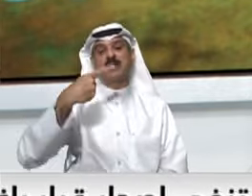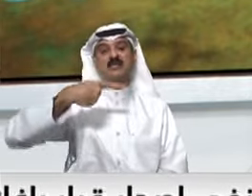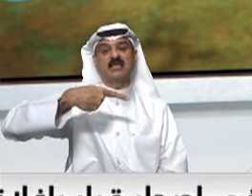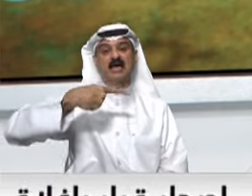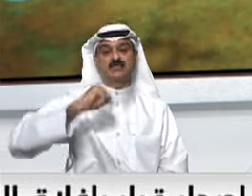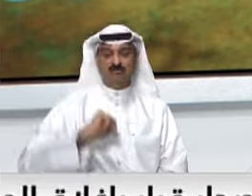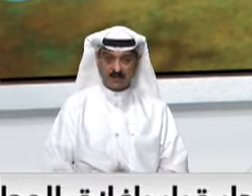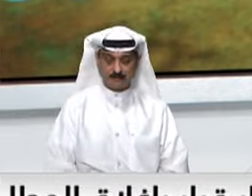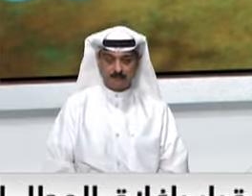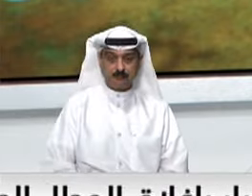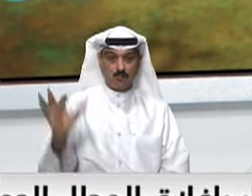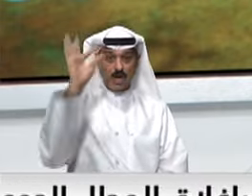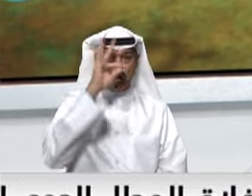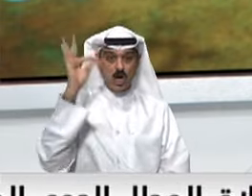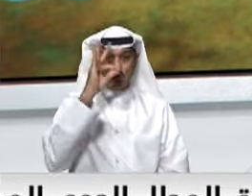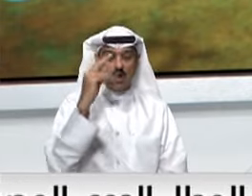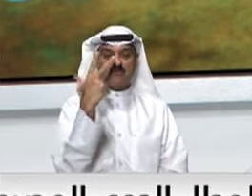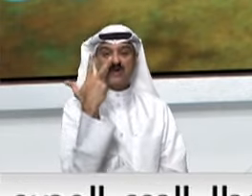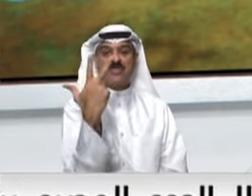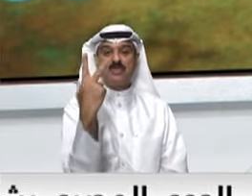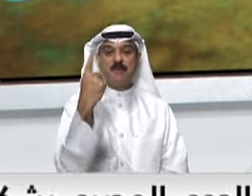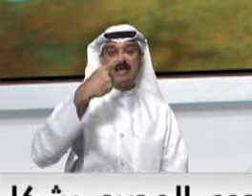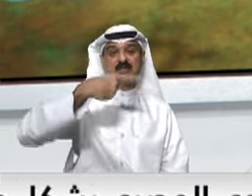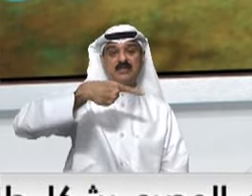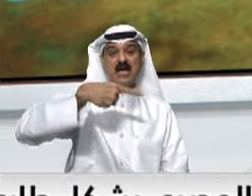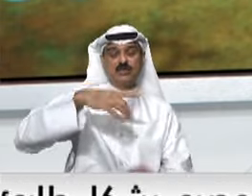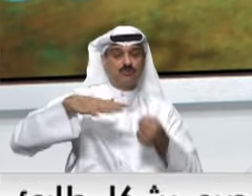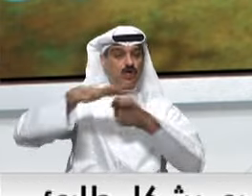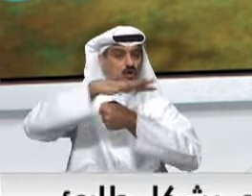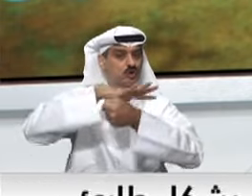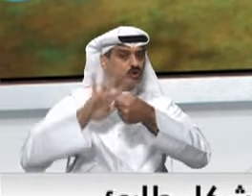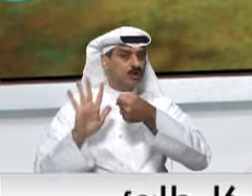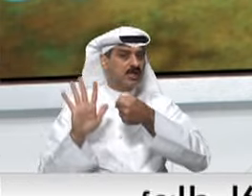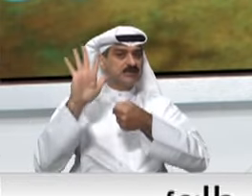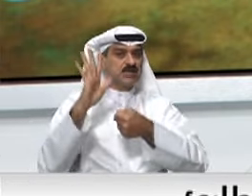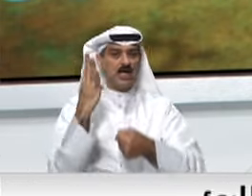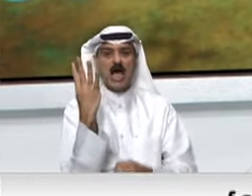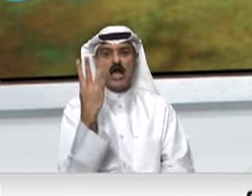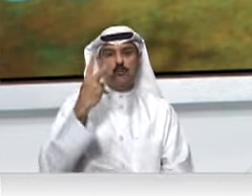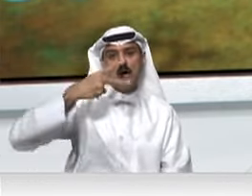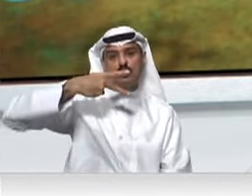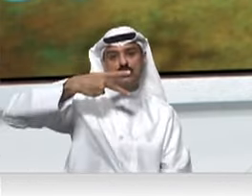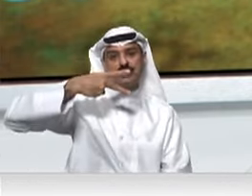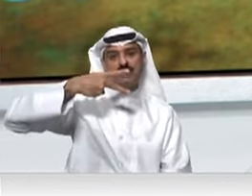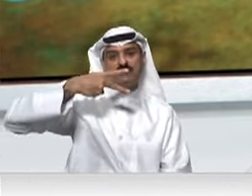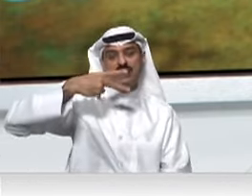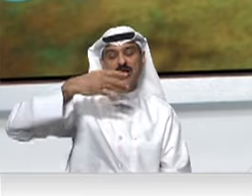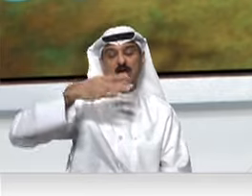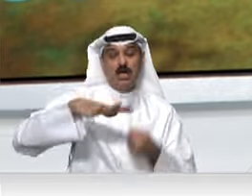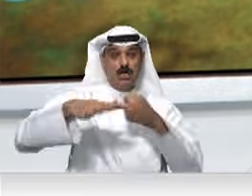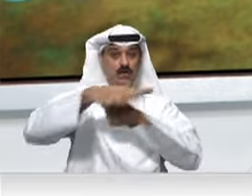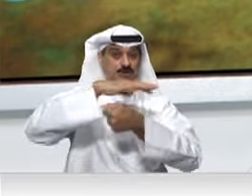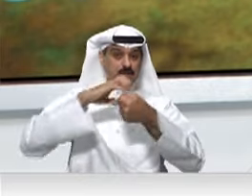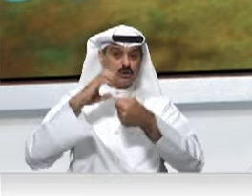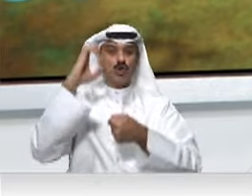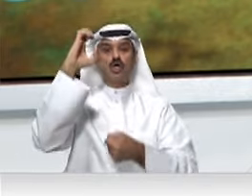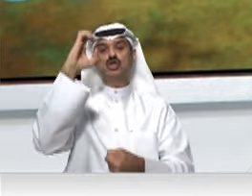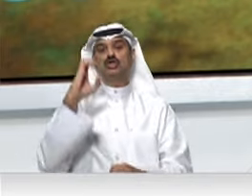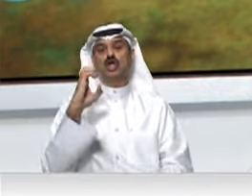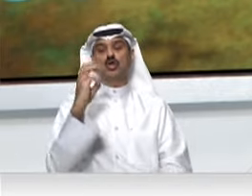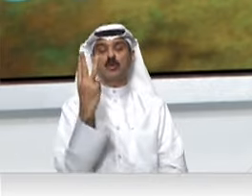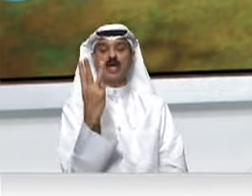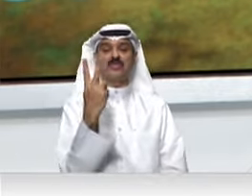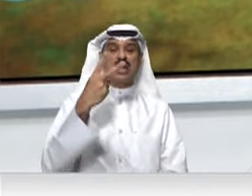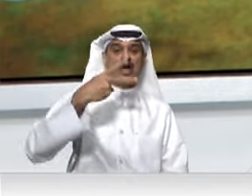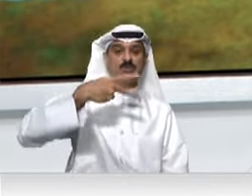مئوية، الوفرة 18 درجة مئوية، وفي جزرنا الشمالية 24 درجة مئوية، والجزر الجنوبية 23